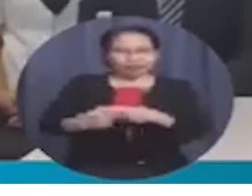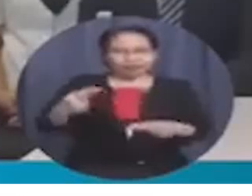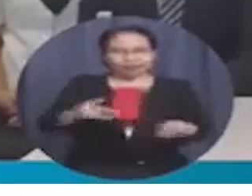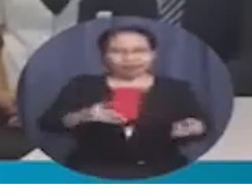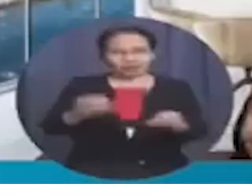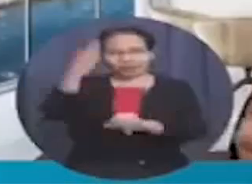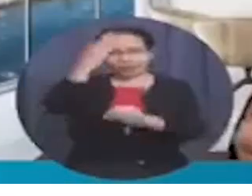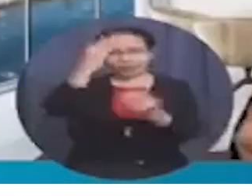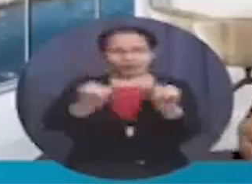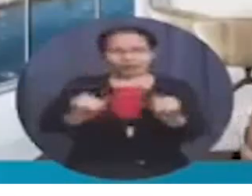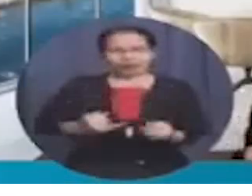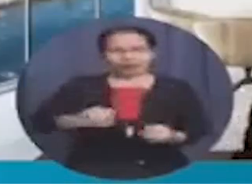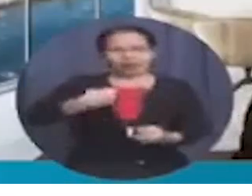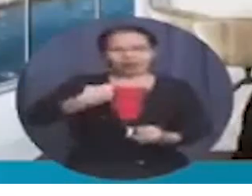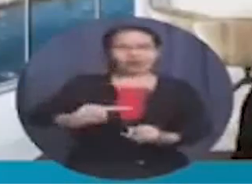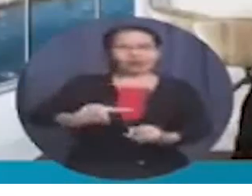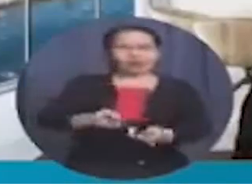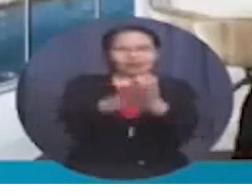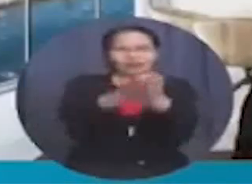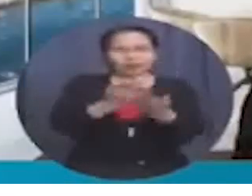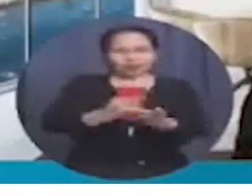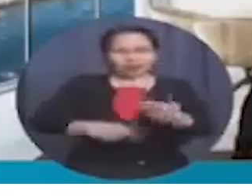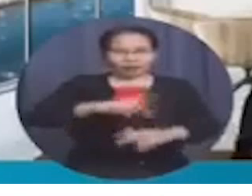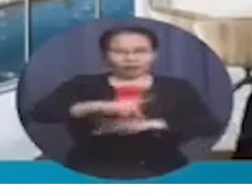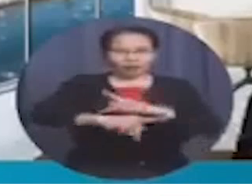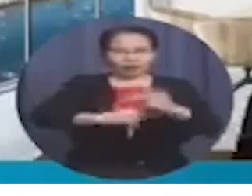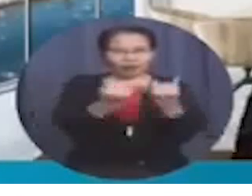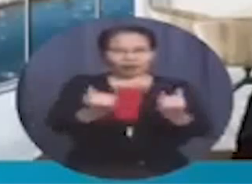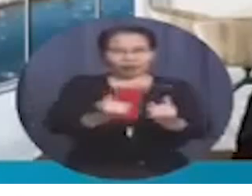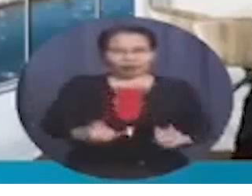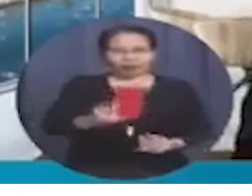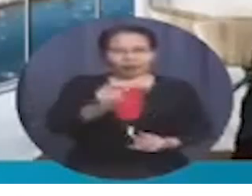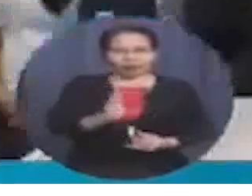Alam niyo yung Diyos-Diyusan? Sinasabi naman sa Biblia kung ano yung Diyos-Diyusan eh.